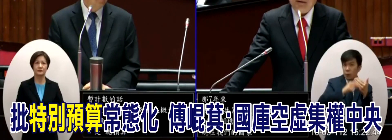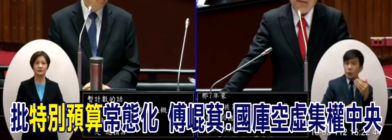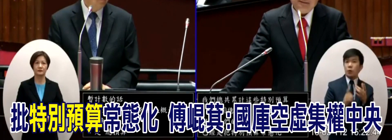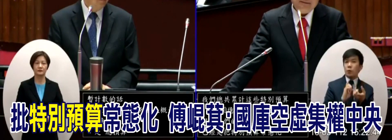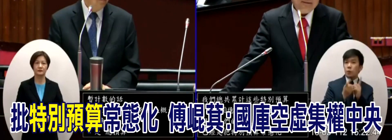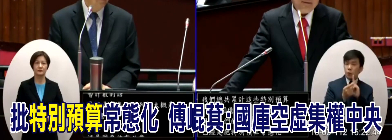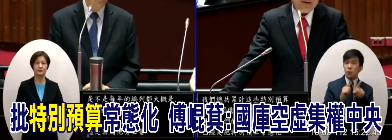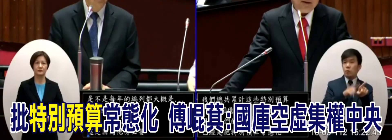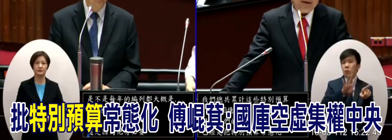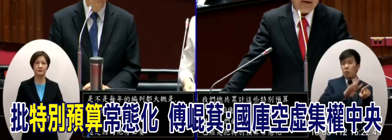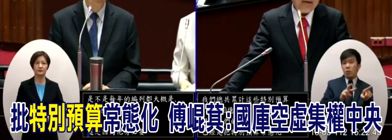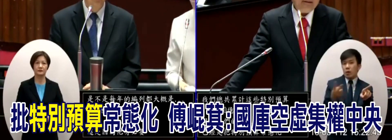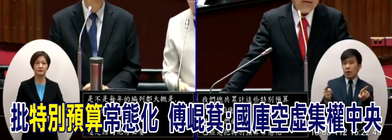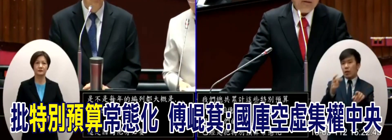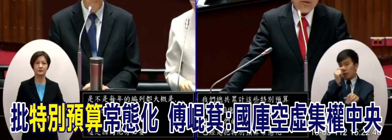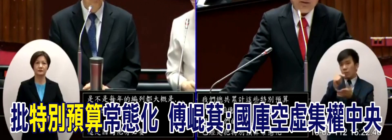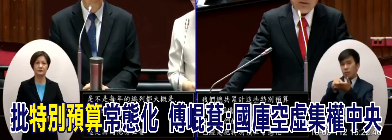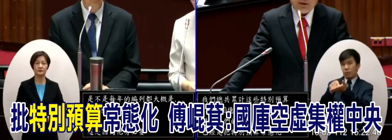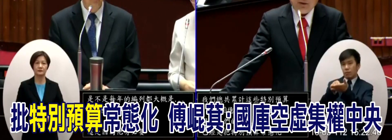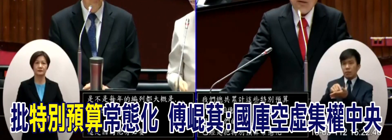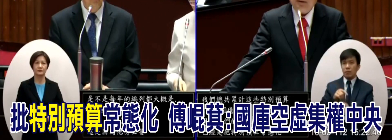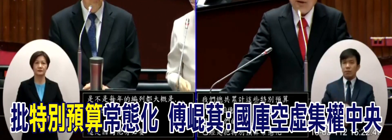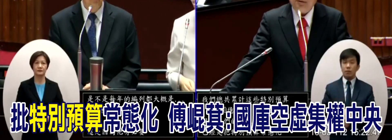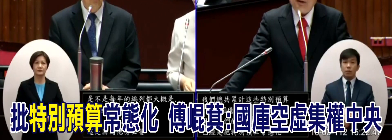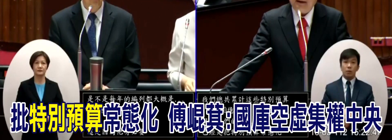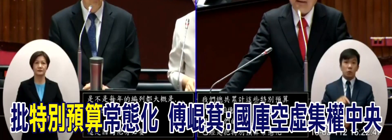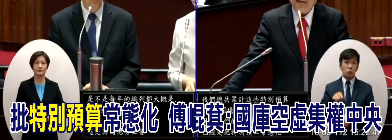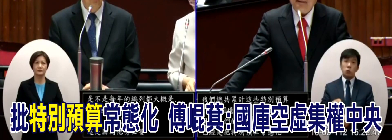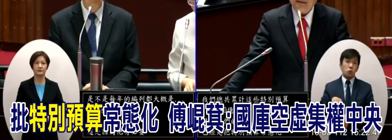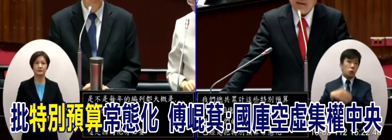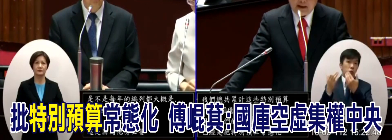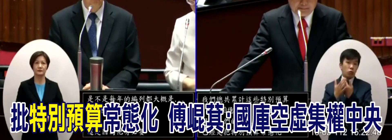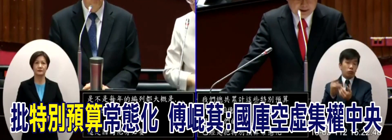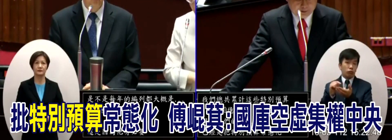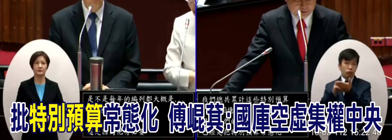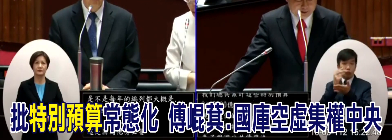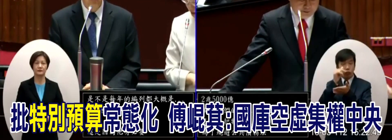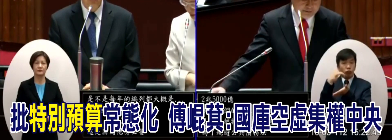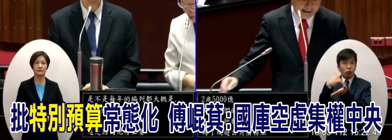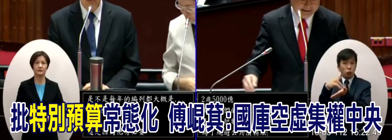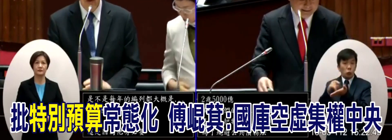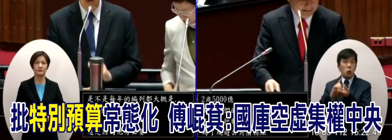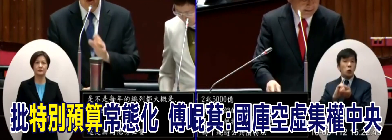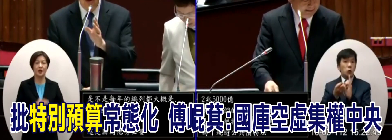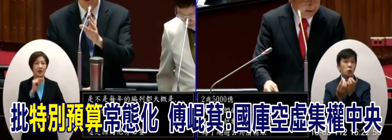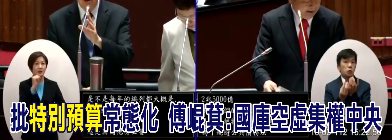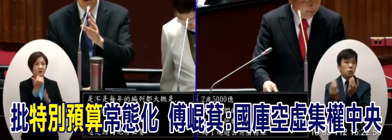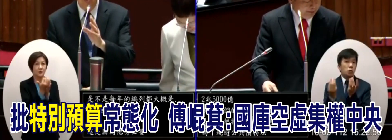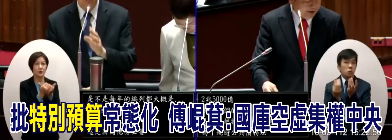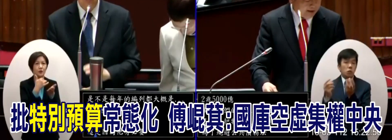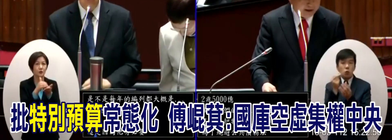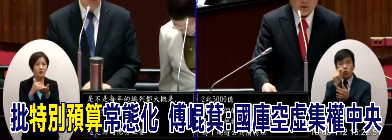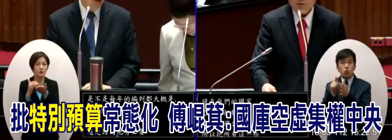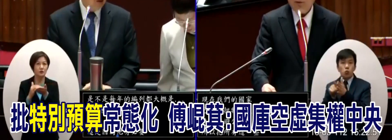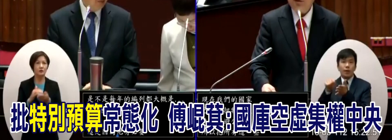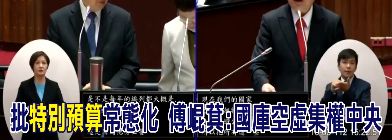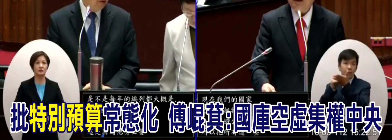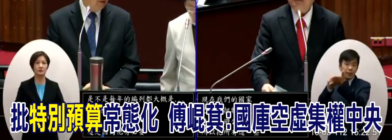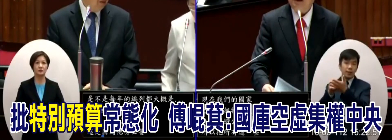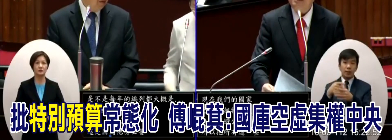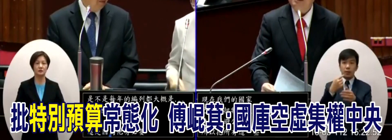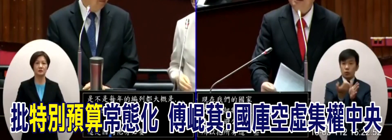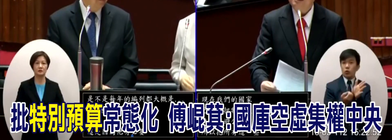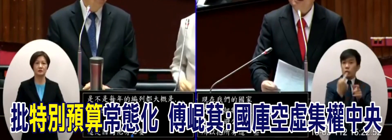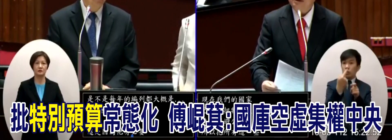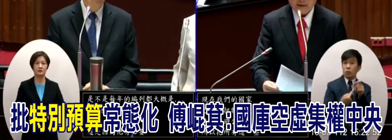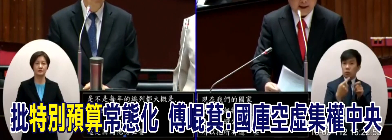所有这些都用特别预算来把它罗列出来。 特别预算是有 不在年度预算